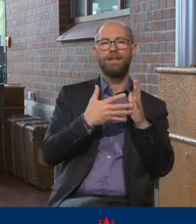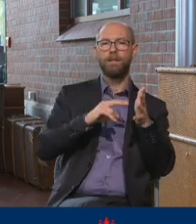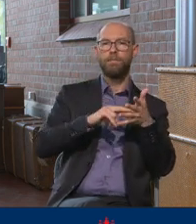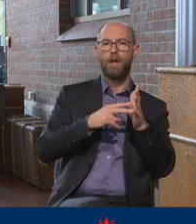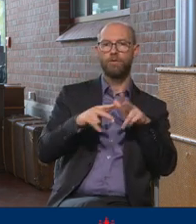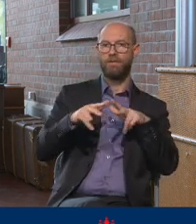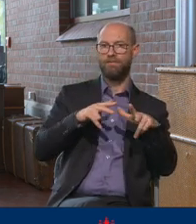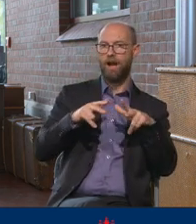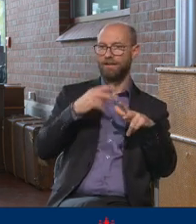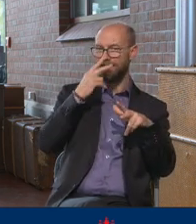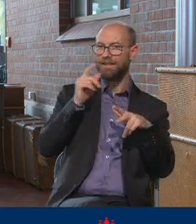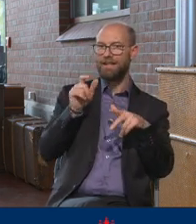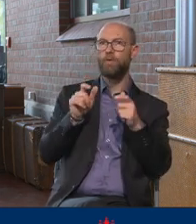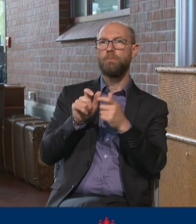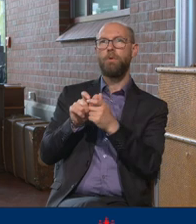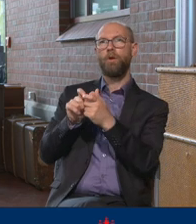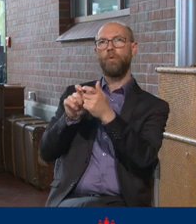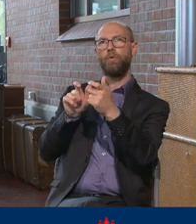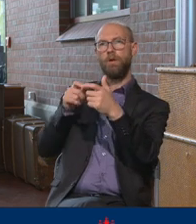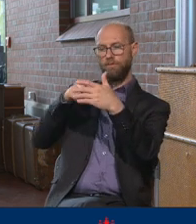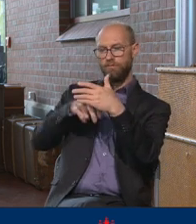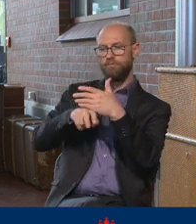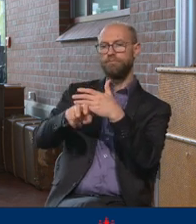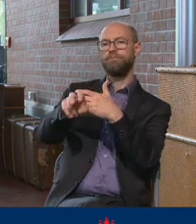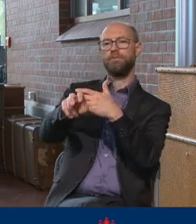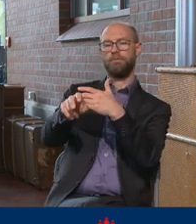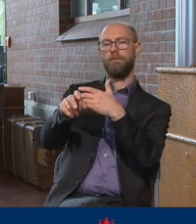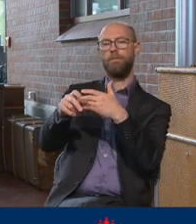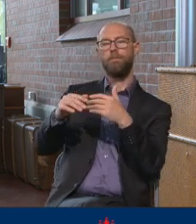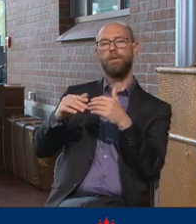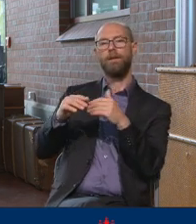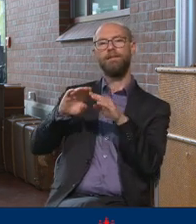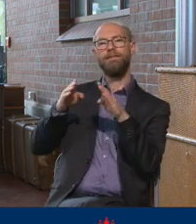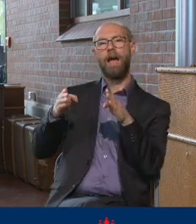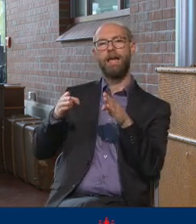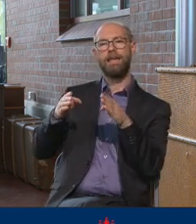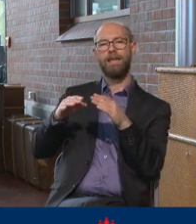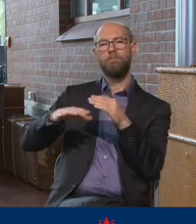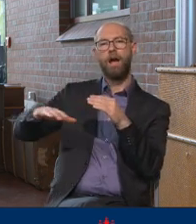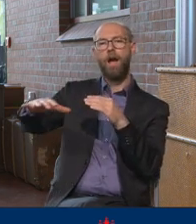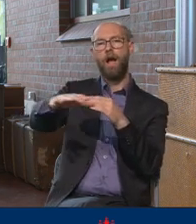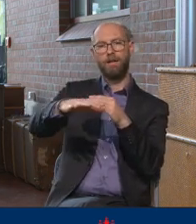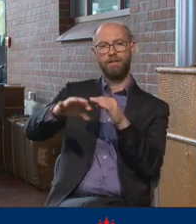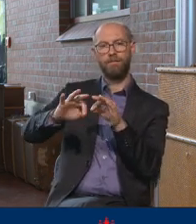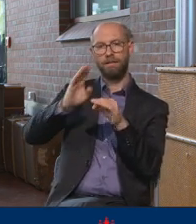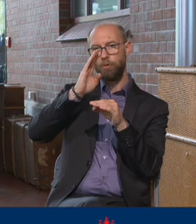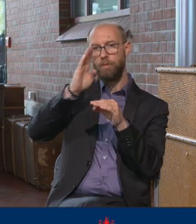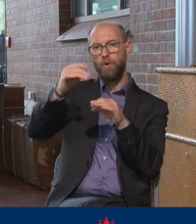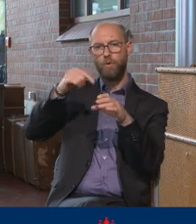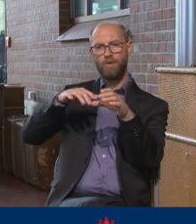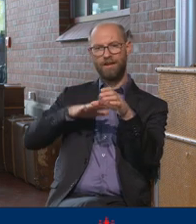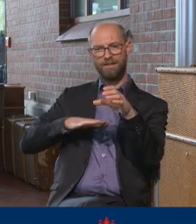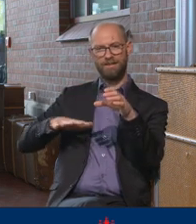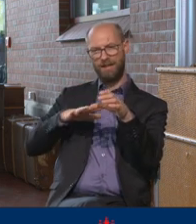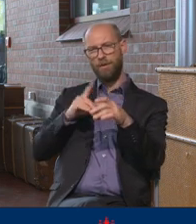ganz schön wie es direkt diese brücke über schlägt eben zum bikepark unten gelingt das etwas schwieriger da tarieren wir eigentlich